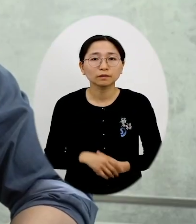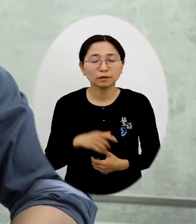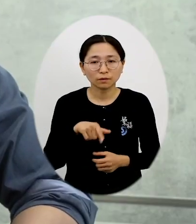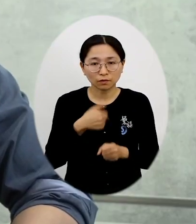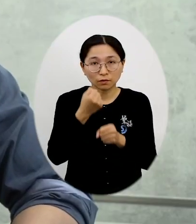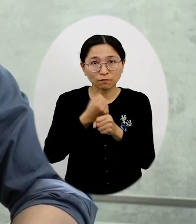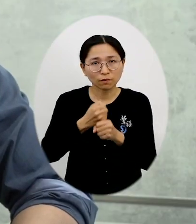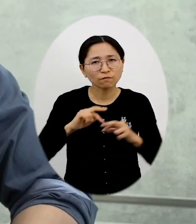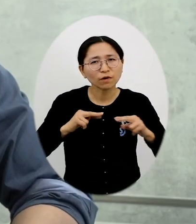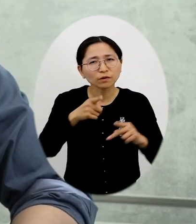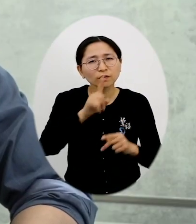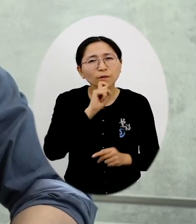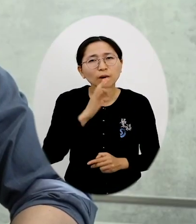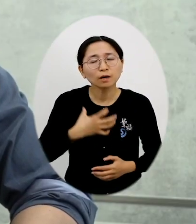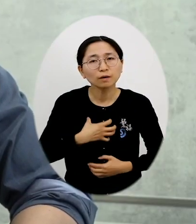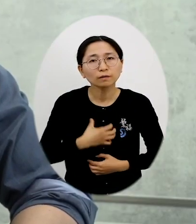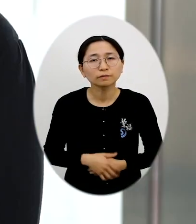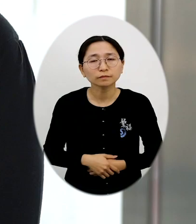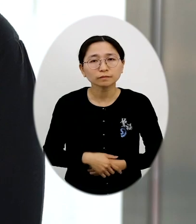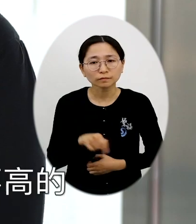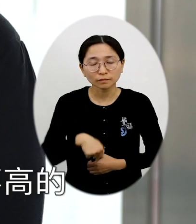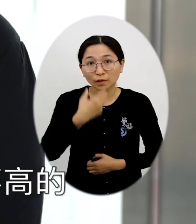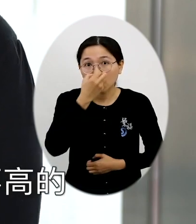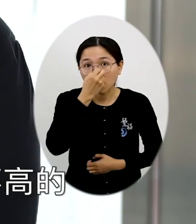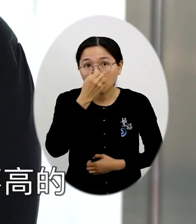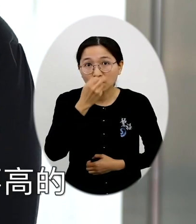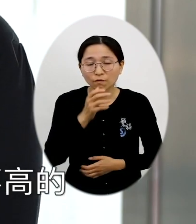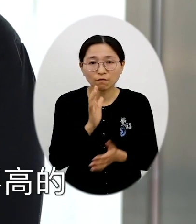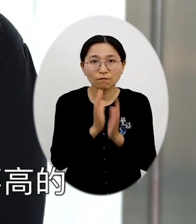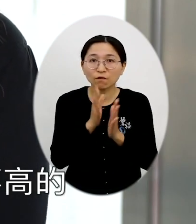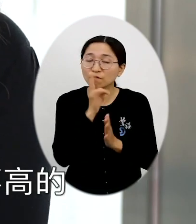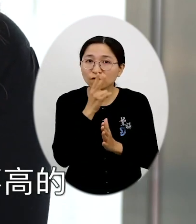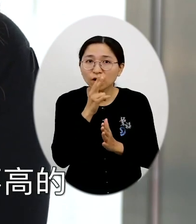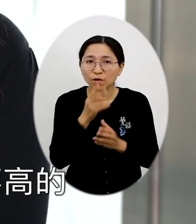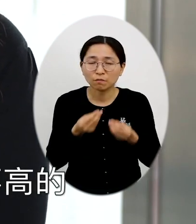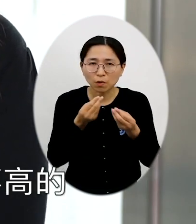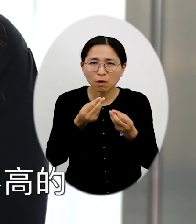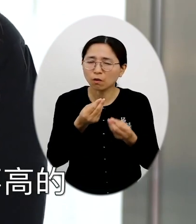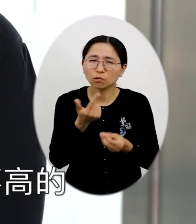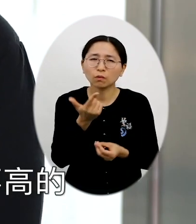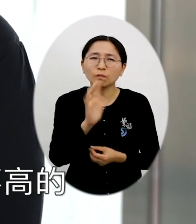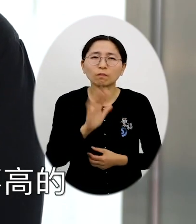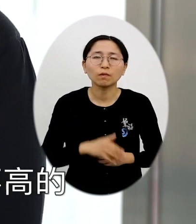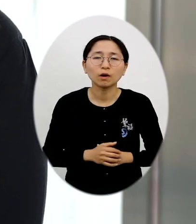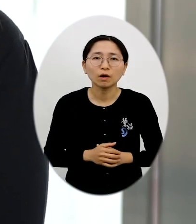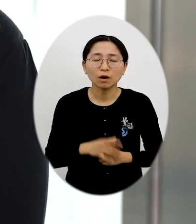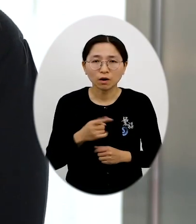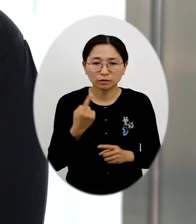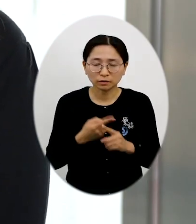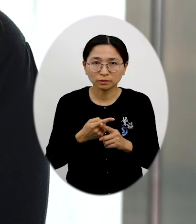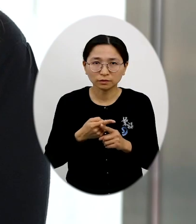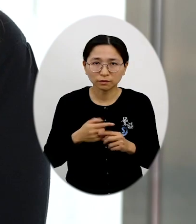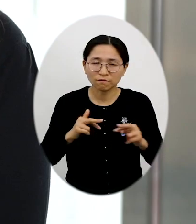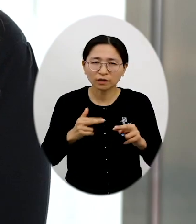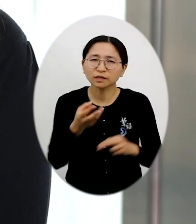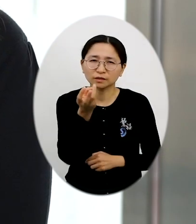對於呢一行嘅發展空間，你又點睇咧？ 其實香港現在對於手語傳譯的提供意識是不高的，坦白說行